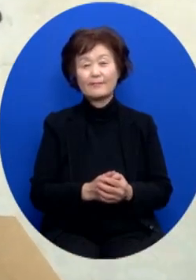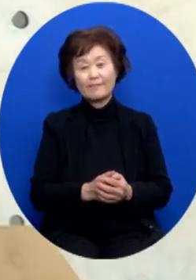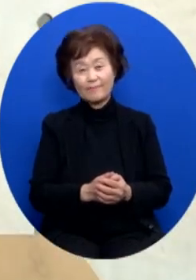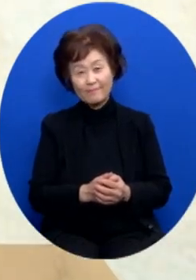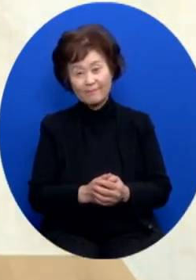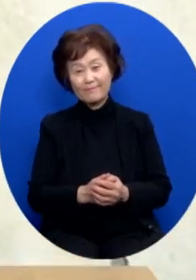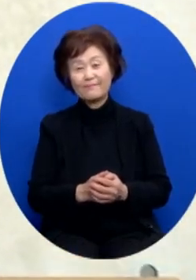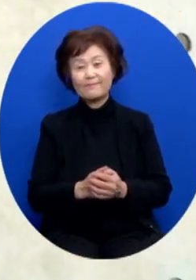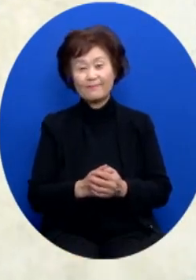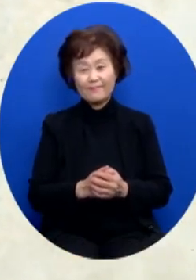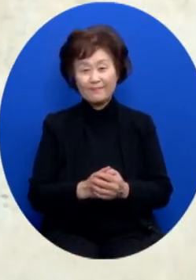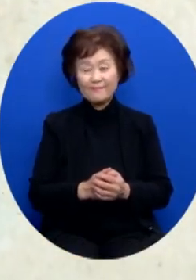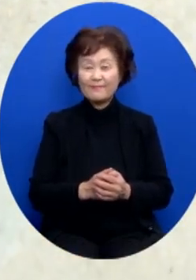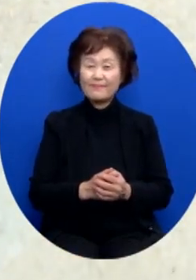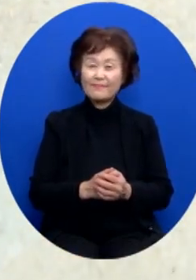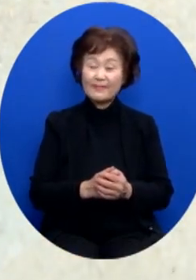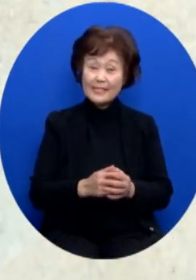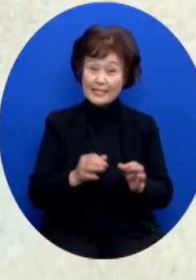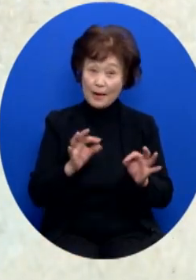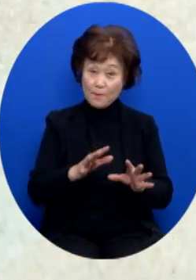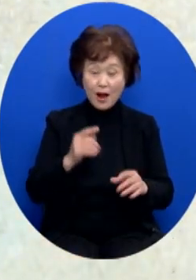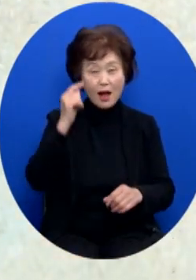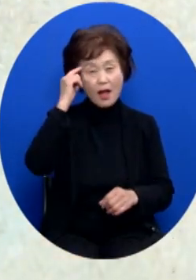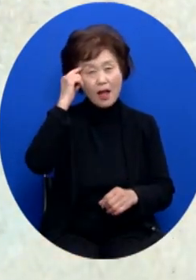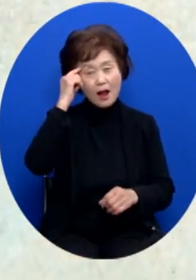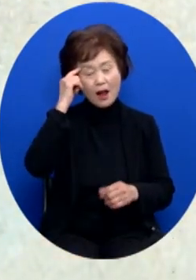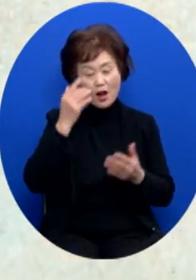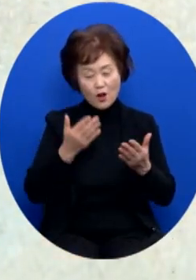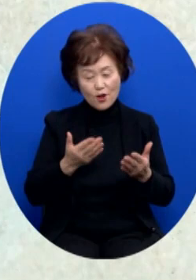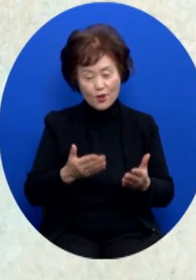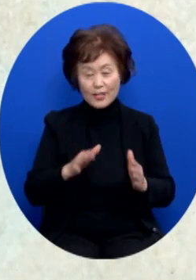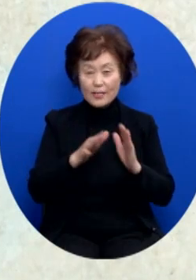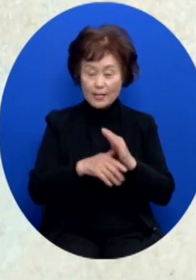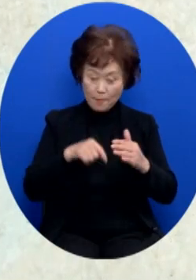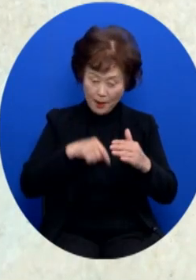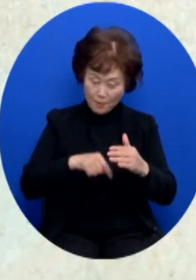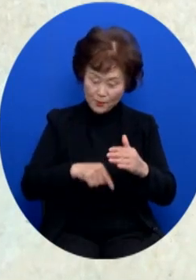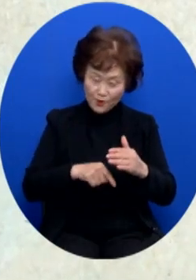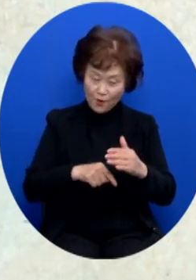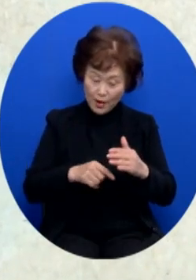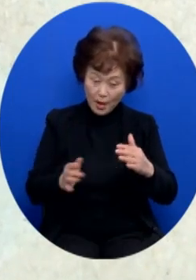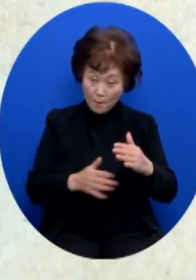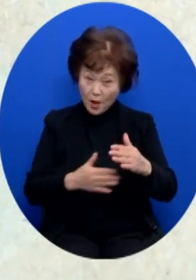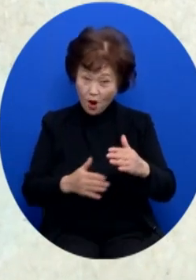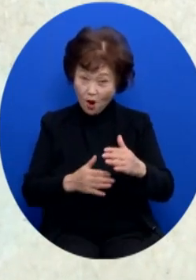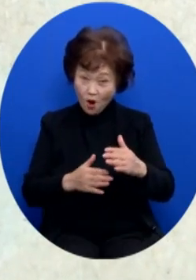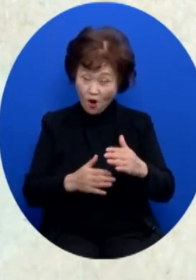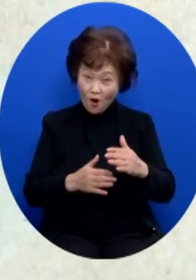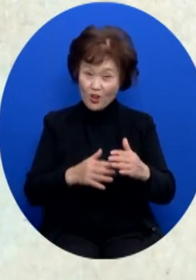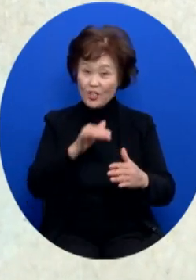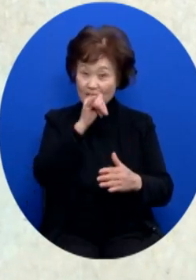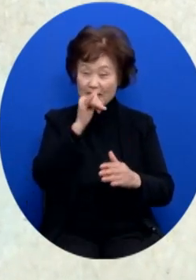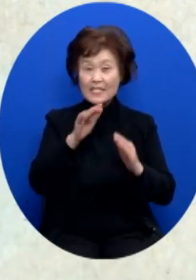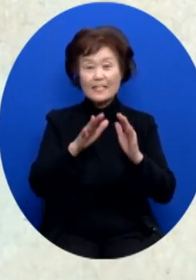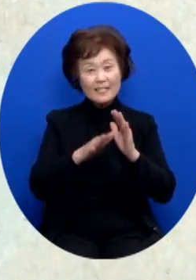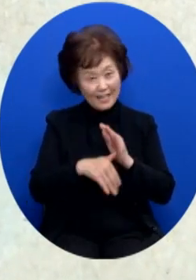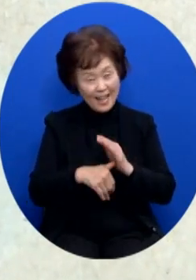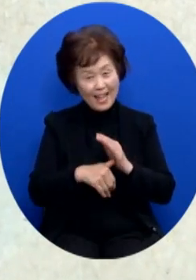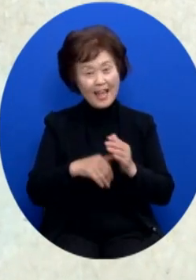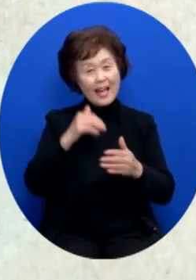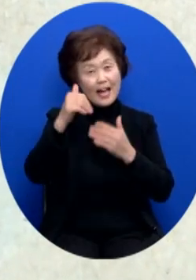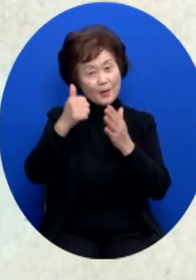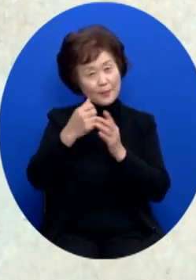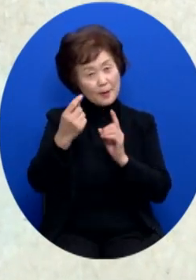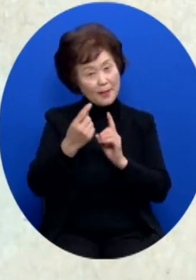있습니다 잠시 생각을 쉬어갈 때 마음속에 공간을 댈 때 임재를 느낄 수 있지 않을까 싶은